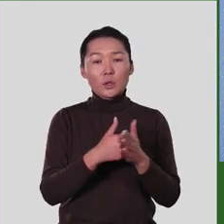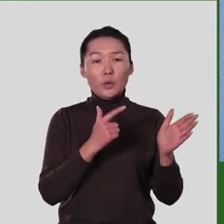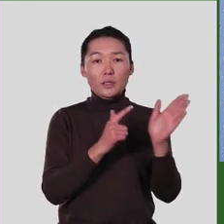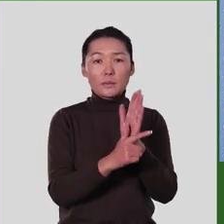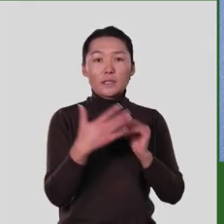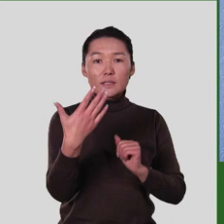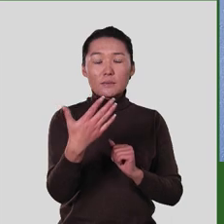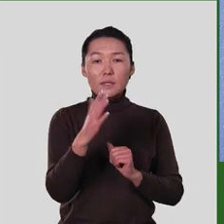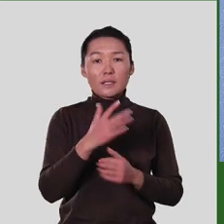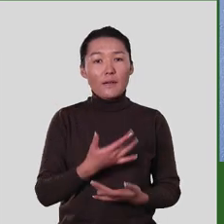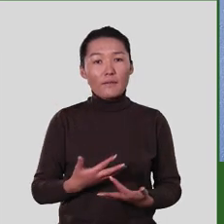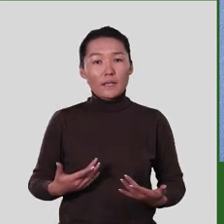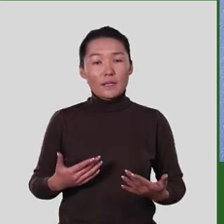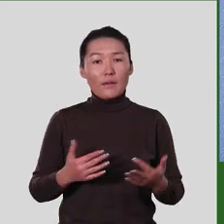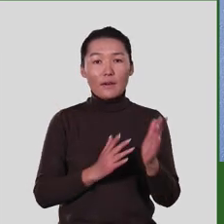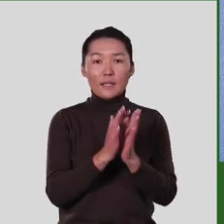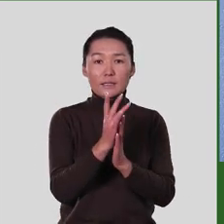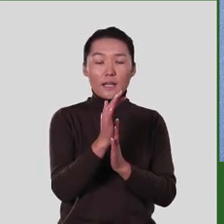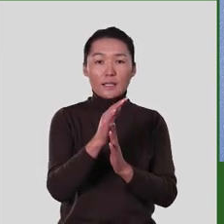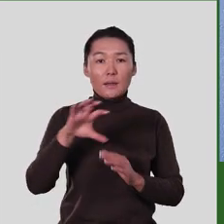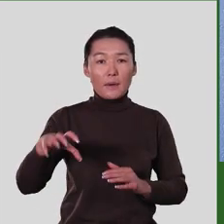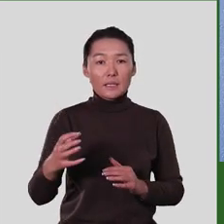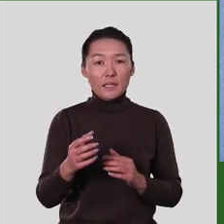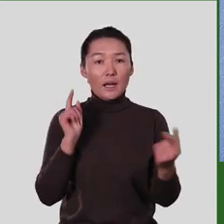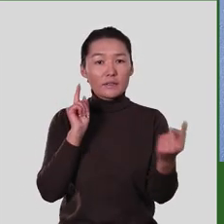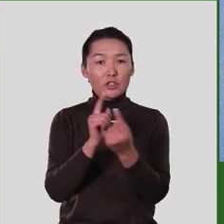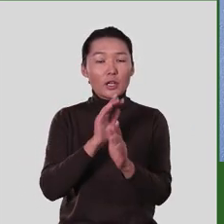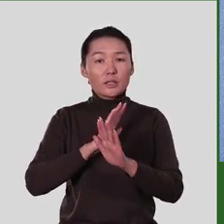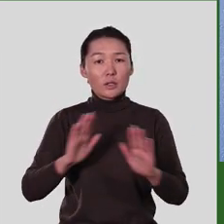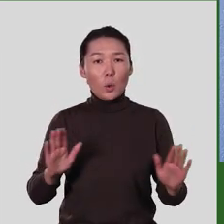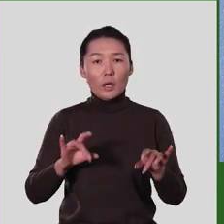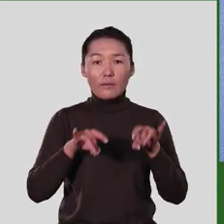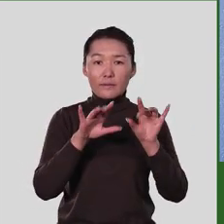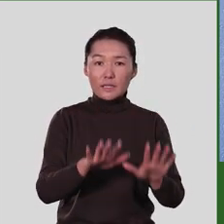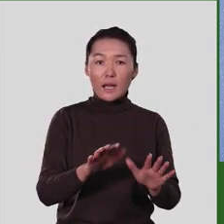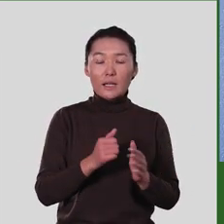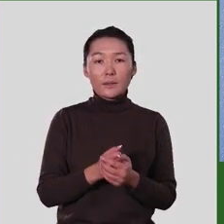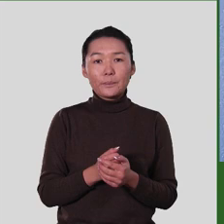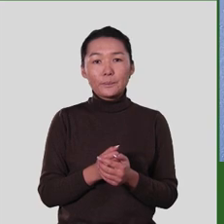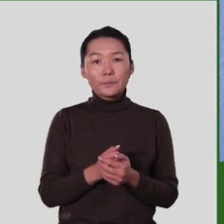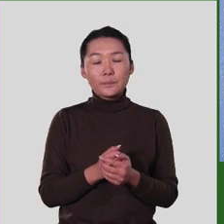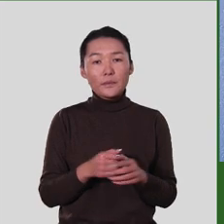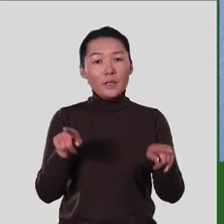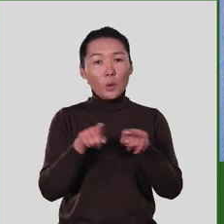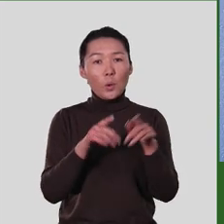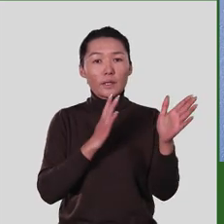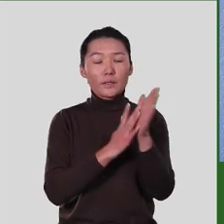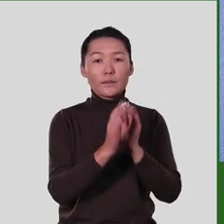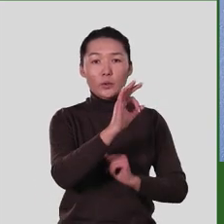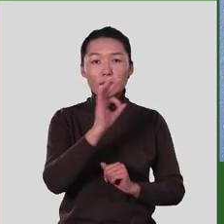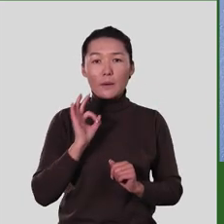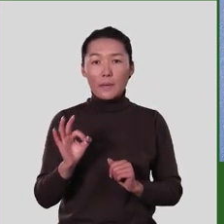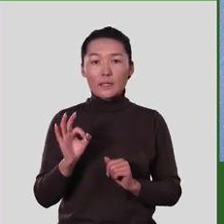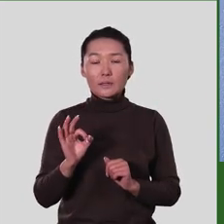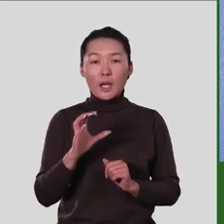75 видов растений материка встречается только в Австралии и около 90%